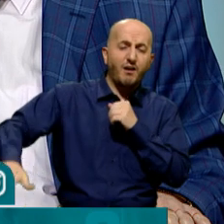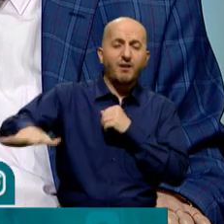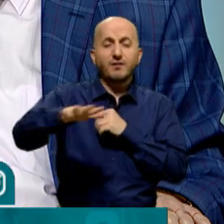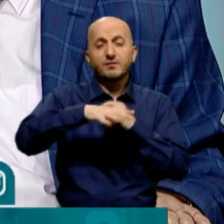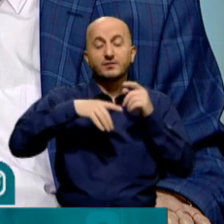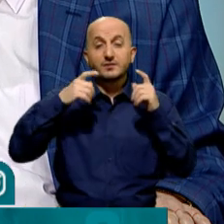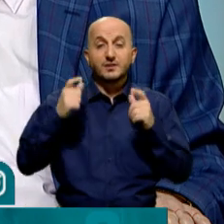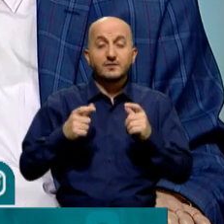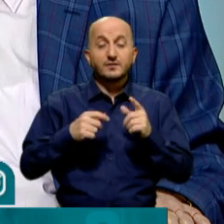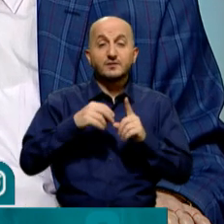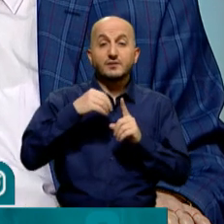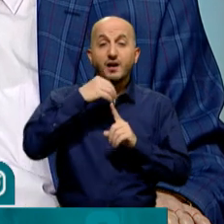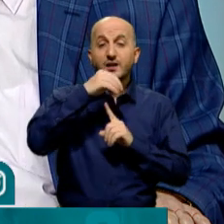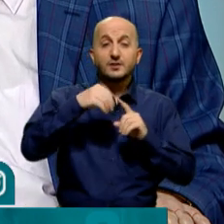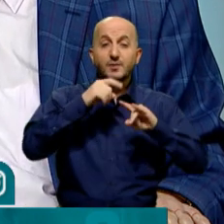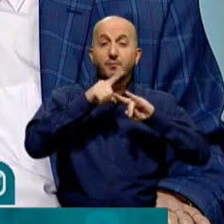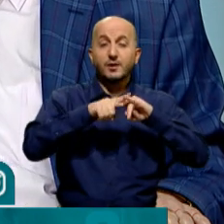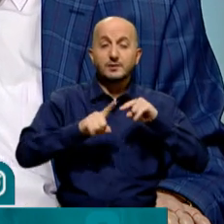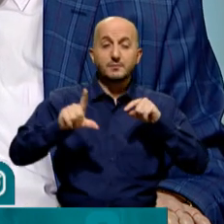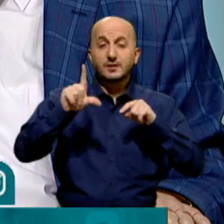hatiplerimiz, Kur'an kurslarımız,